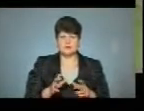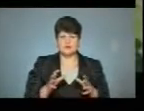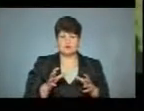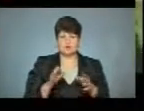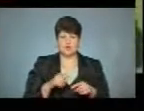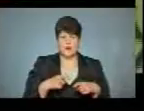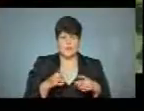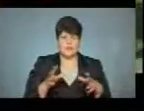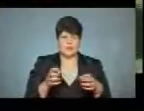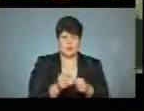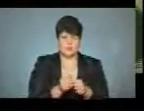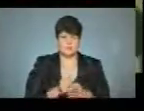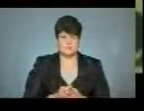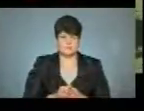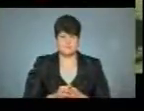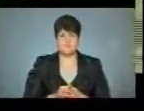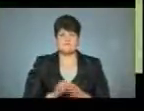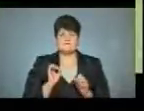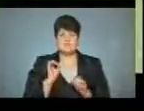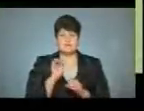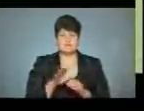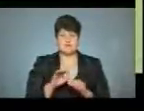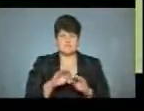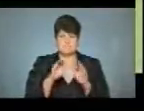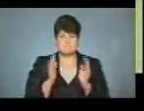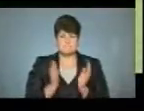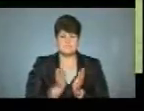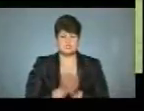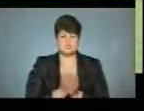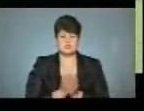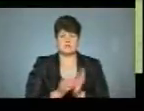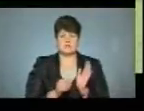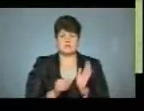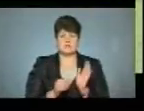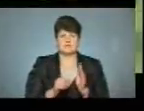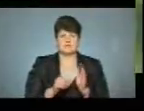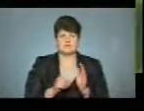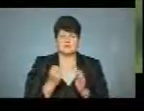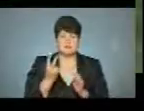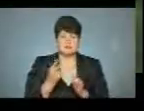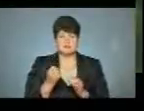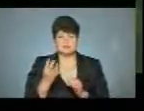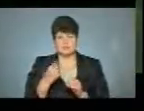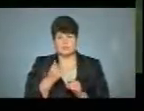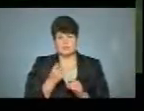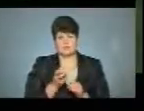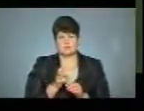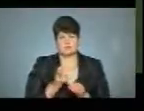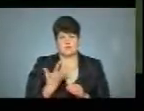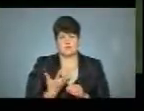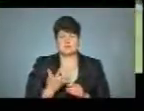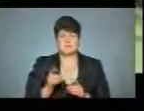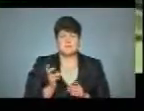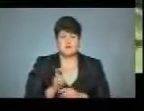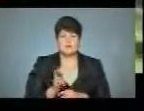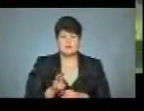ловити. Естафета «Вибивання м'яча». Шестеро учасників віком 12-14 років роблять 5 підходів. Перемагає